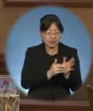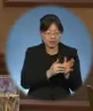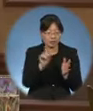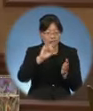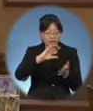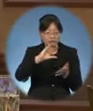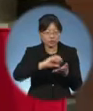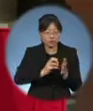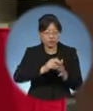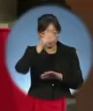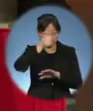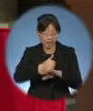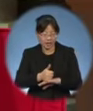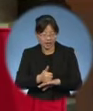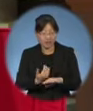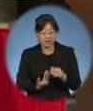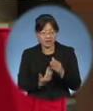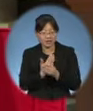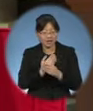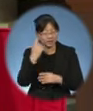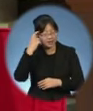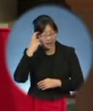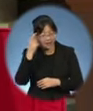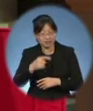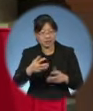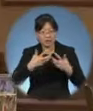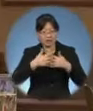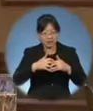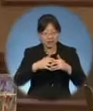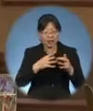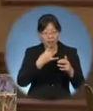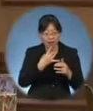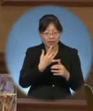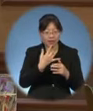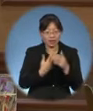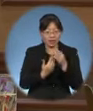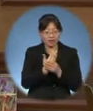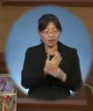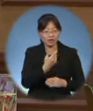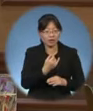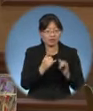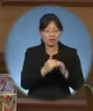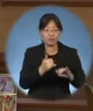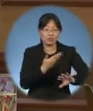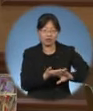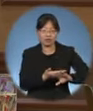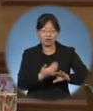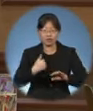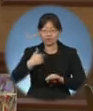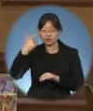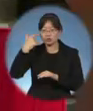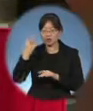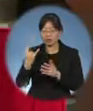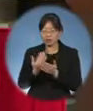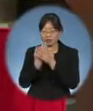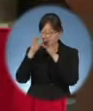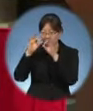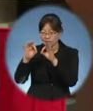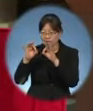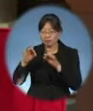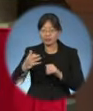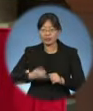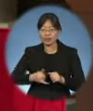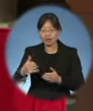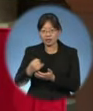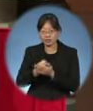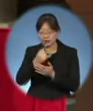아웃풋이 나올 것이다. 기대하시죠. 그건 기계나 로봇만 그런 거 아닙니까? 맞습니다. 사람 그게 아니잖아요. 우리 아이들의 뇌발달에서 보면 예. 아이들이